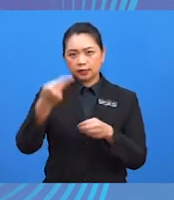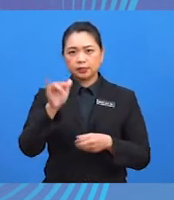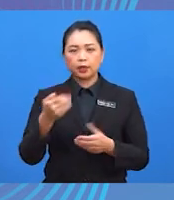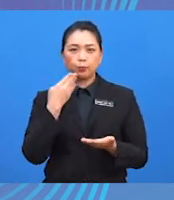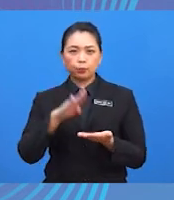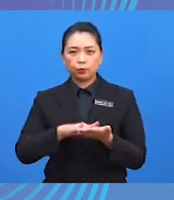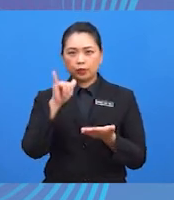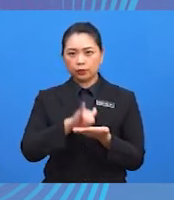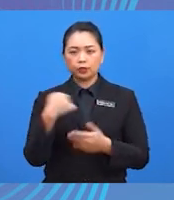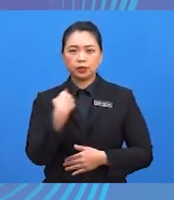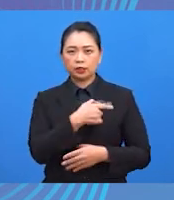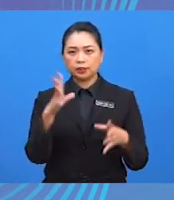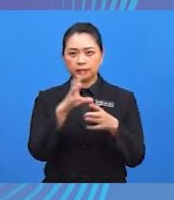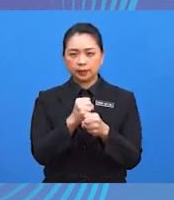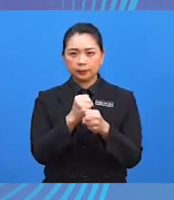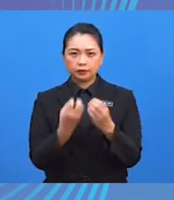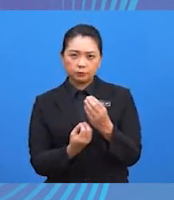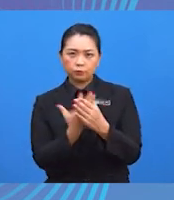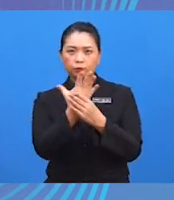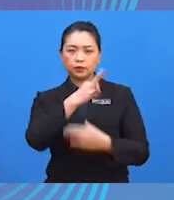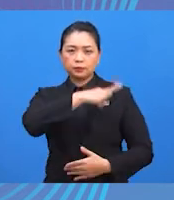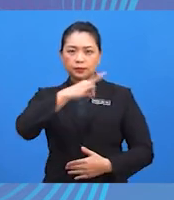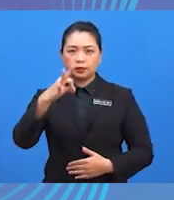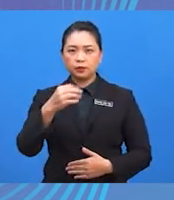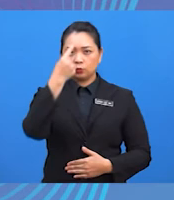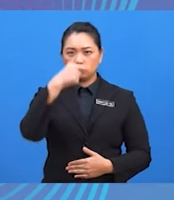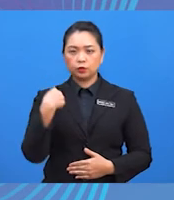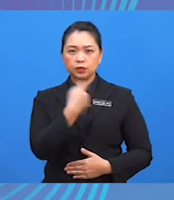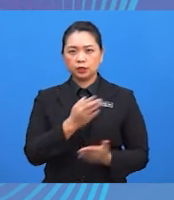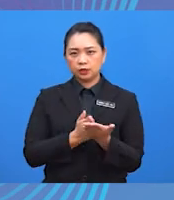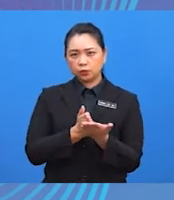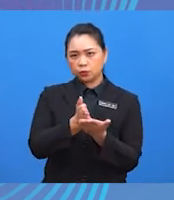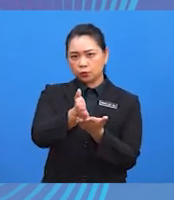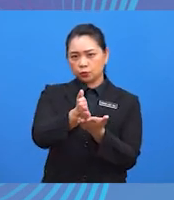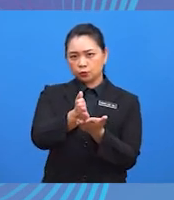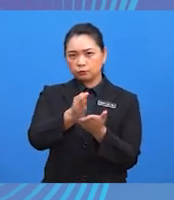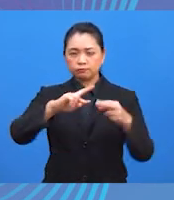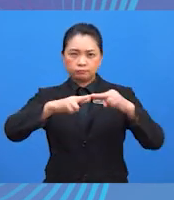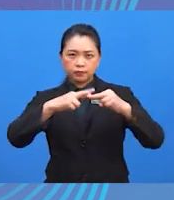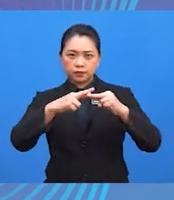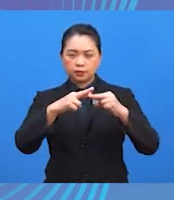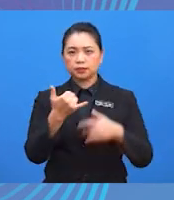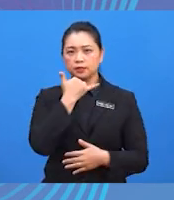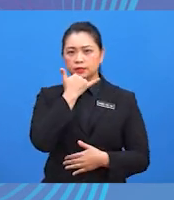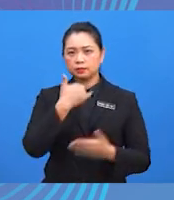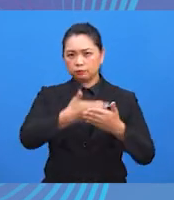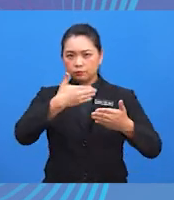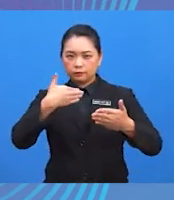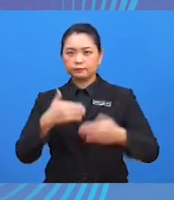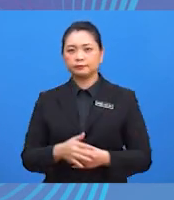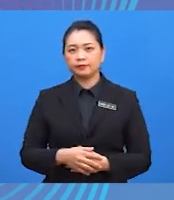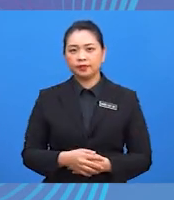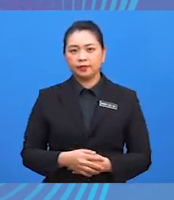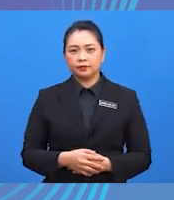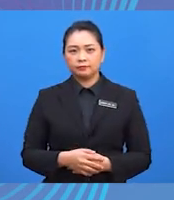menimbulkan semangat untuk kita terus memperbaiki kesilapan sebelumnya. Sehingga kita berjumpa